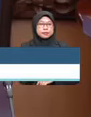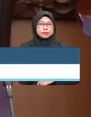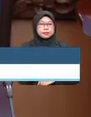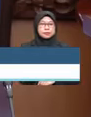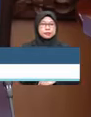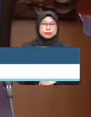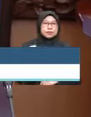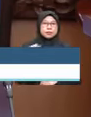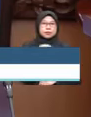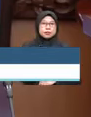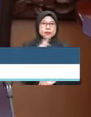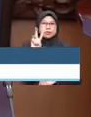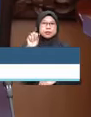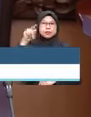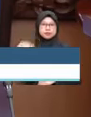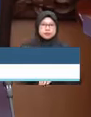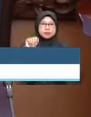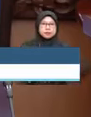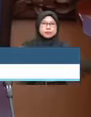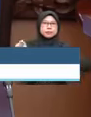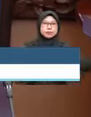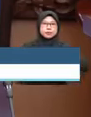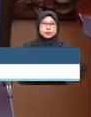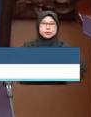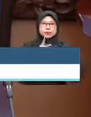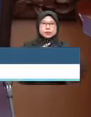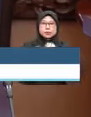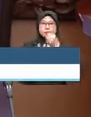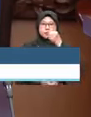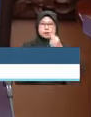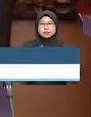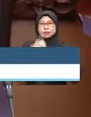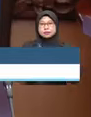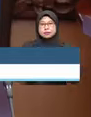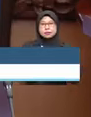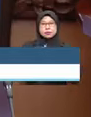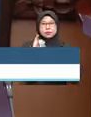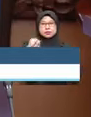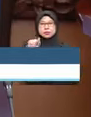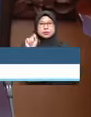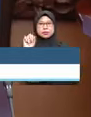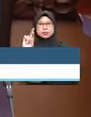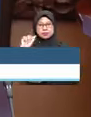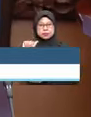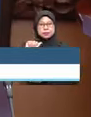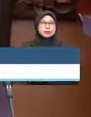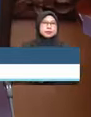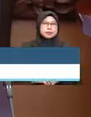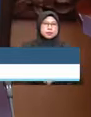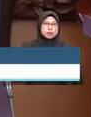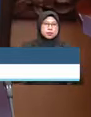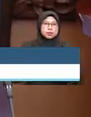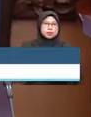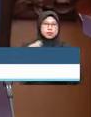di mana ahli KWSP boleh menggunakan simpanan dalam akaun sejahtera untuk membeli produk insurans